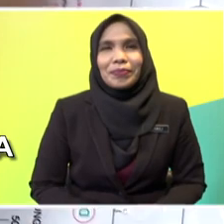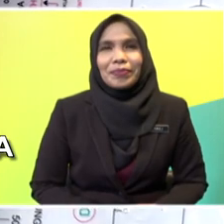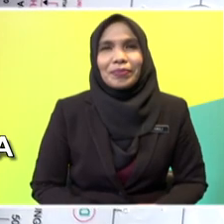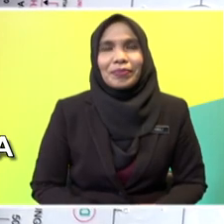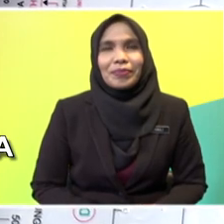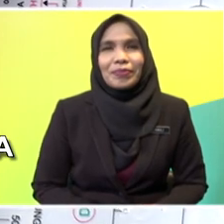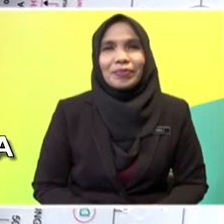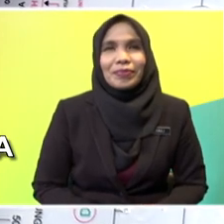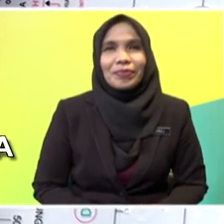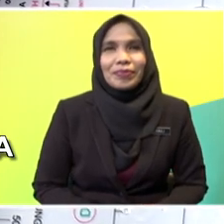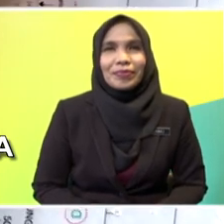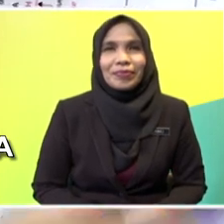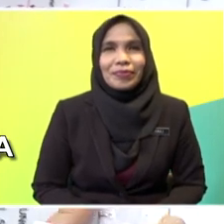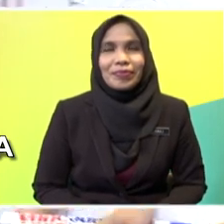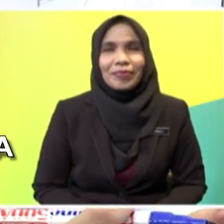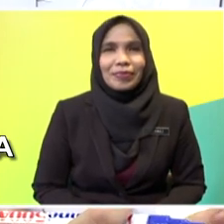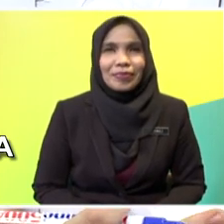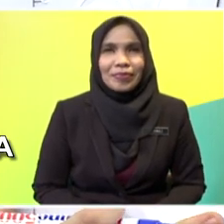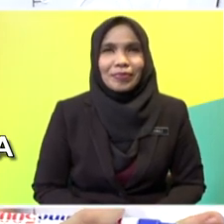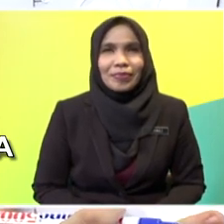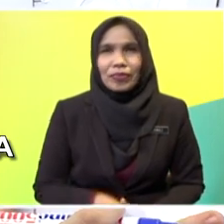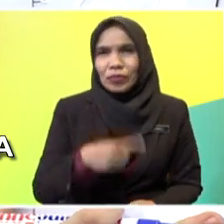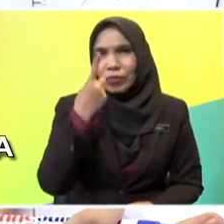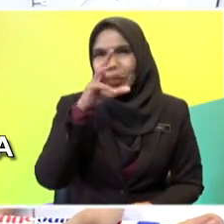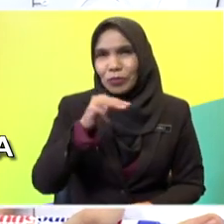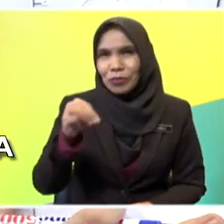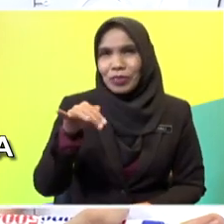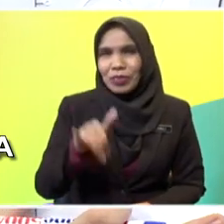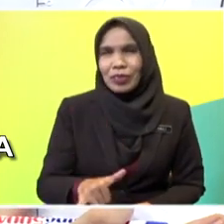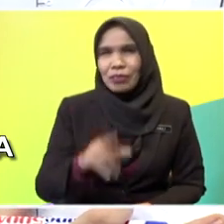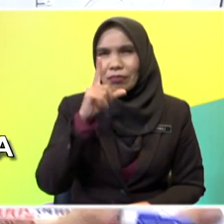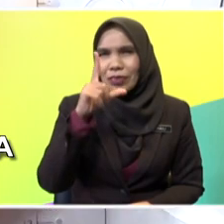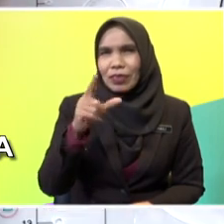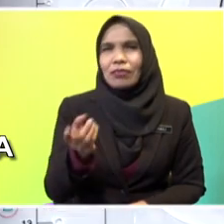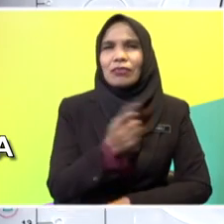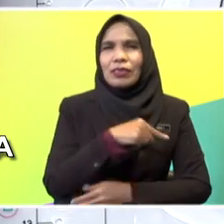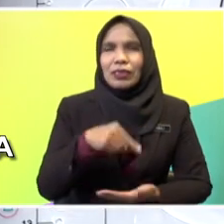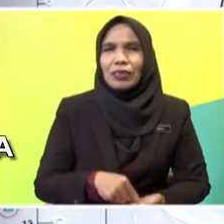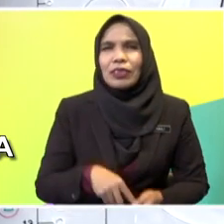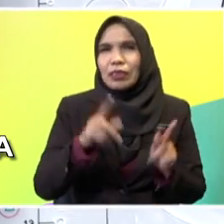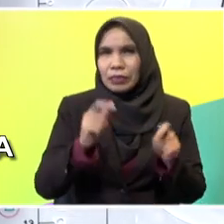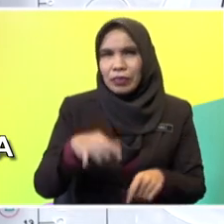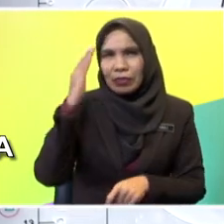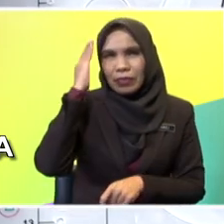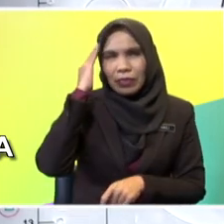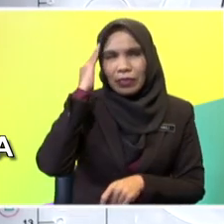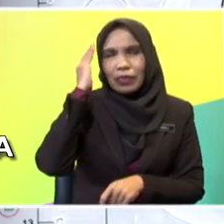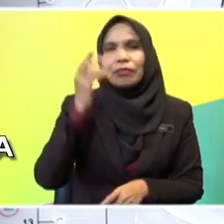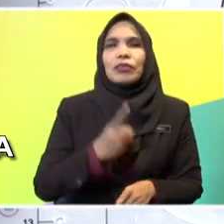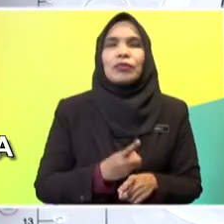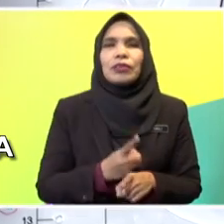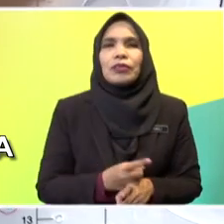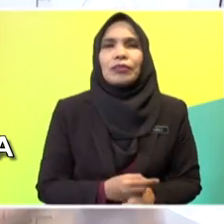Untuk murid-murid yang lihat hari ini, kena ingat betul-betul bahawa leher